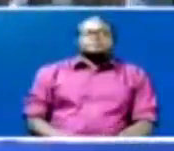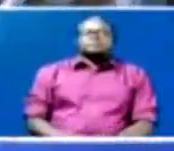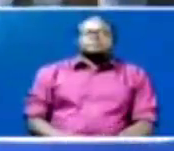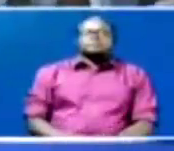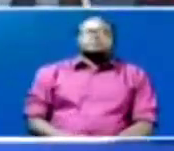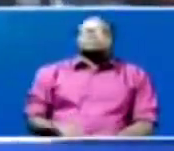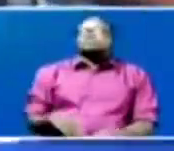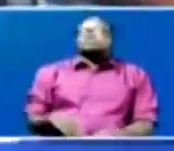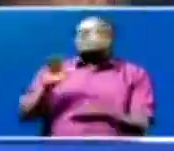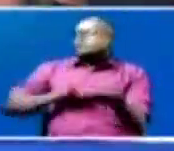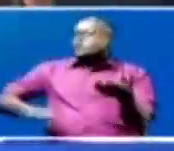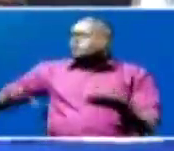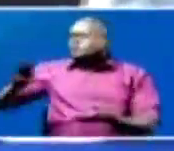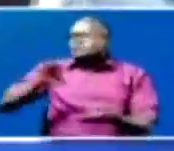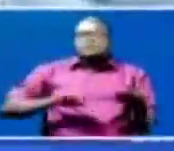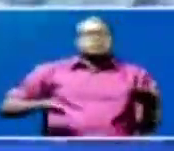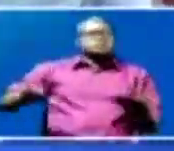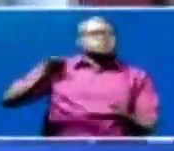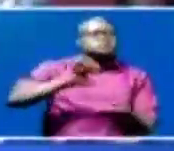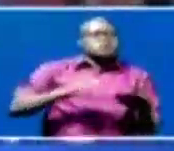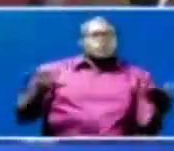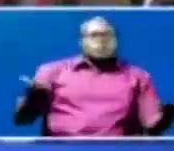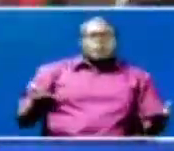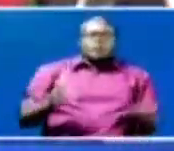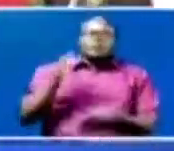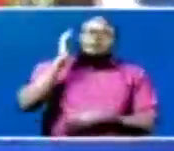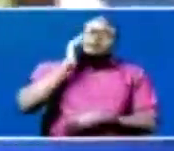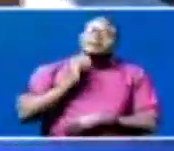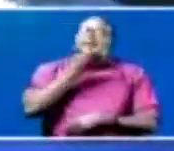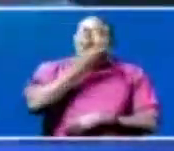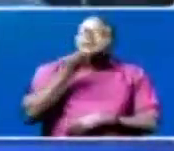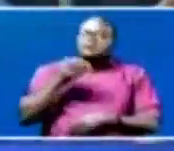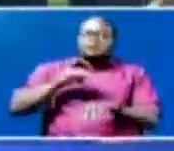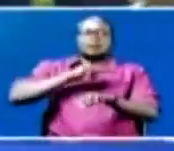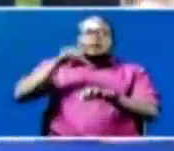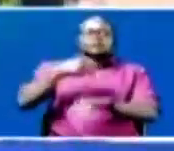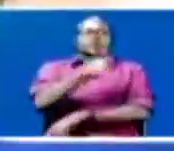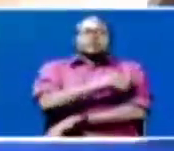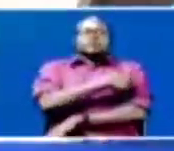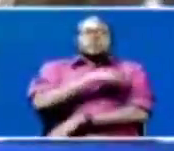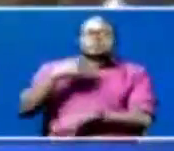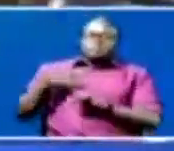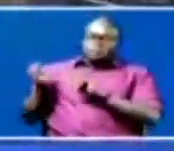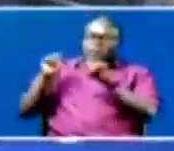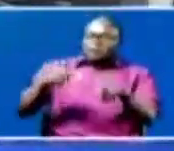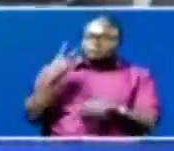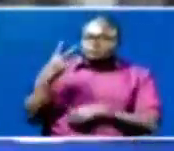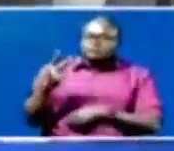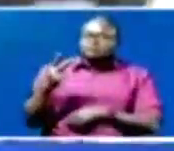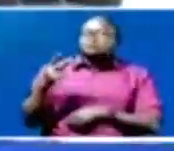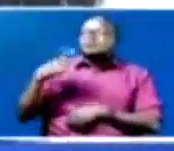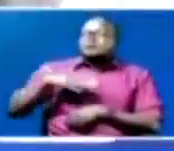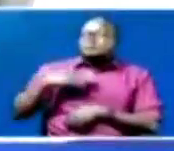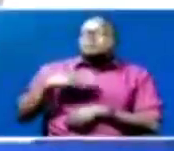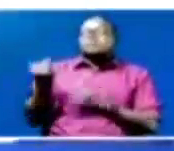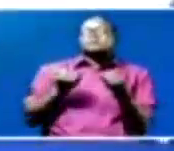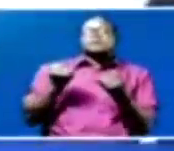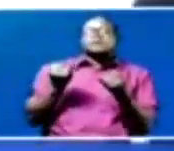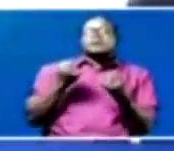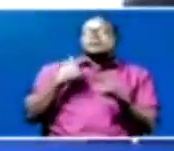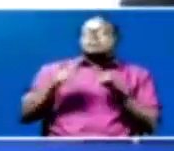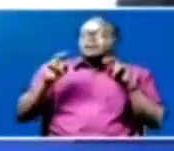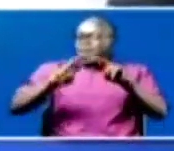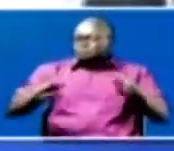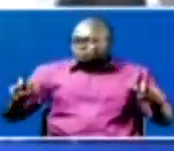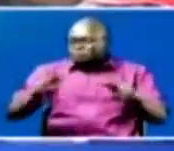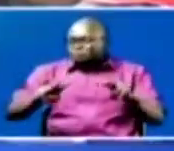Msukosuko, sintofahamu na mkanganyiko umegubika hospitali ya kitaifa ya Kenyatta waliokuja kuona wagonjwa wao Jumamosi ya leo wakifanyiwa